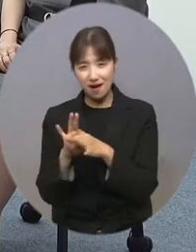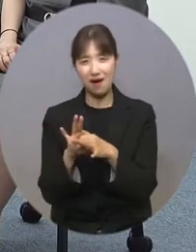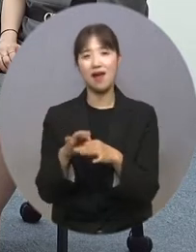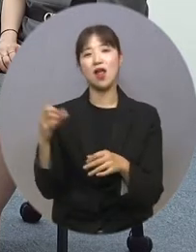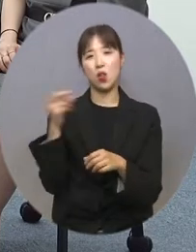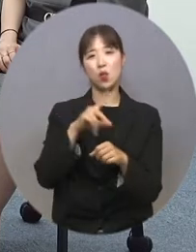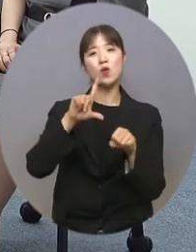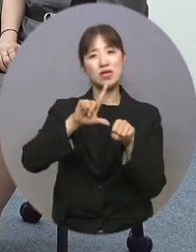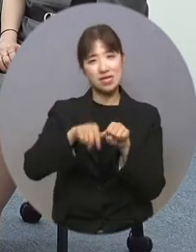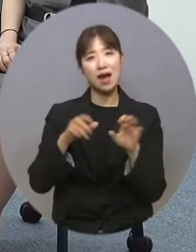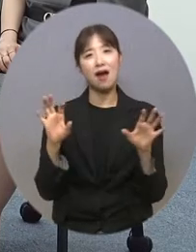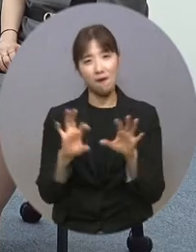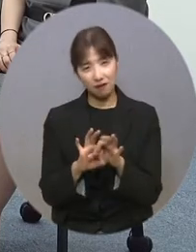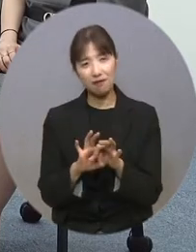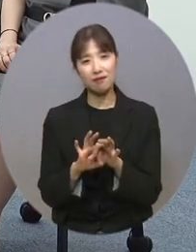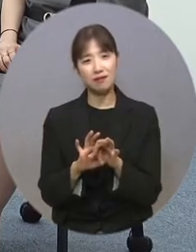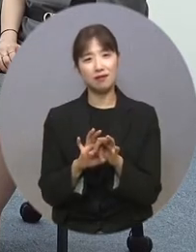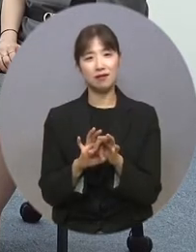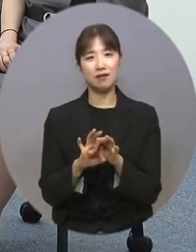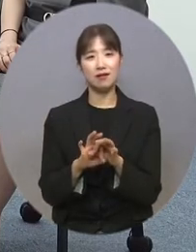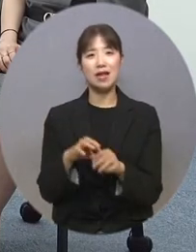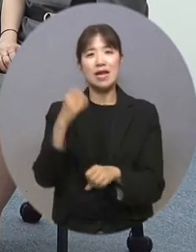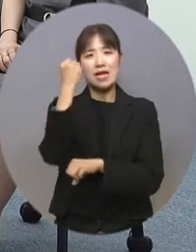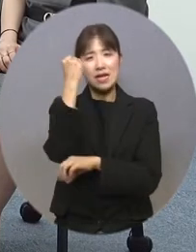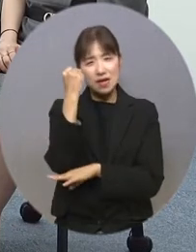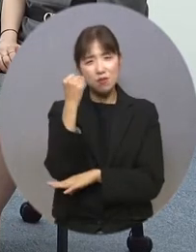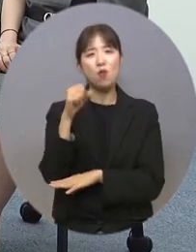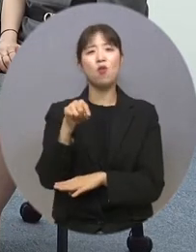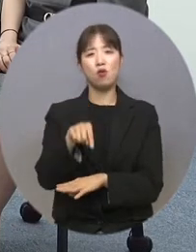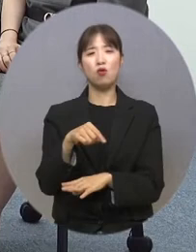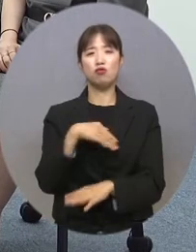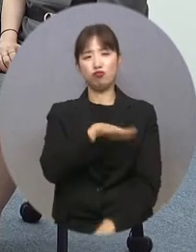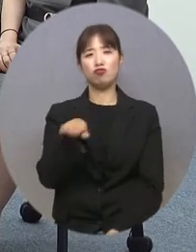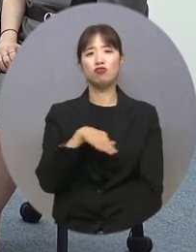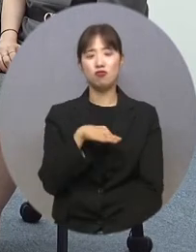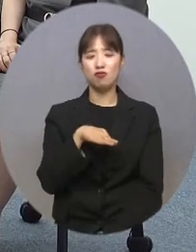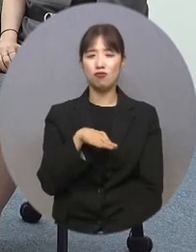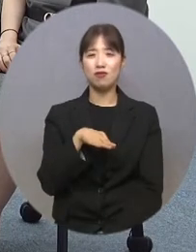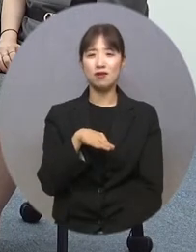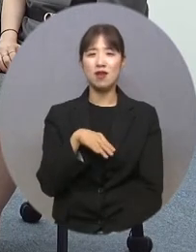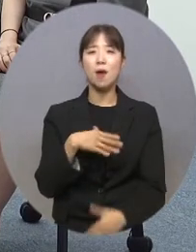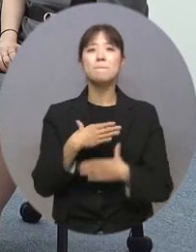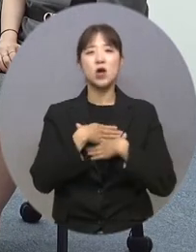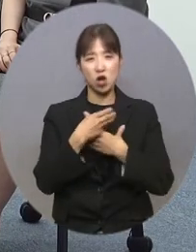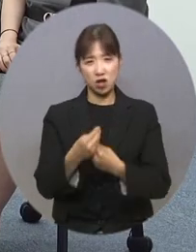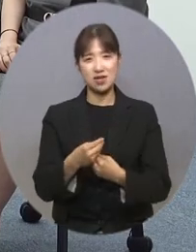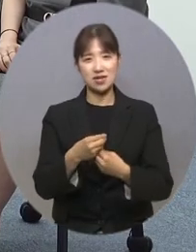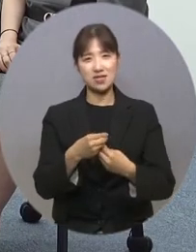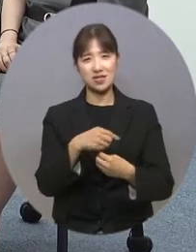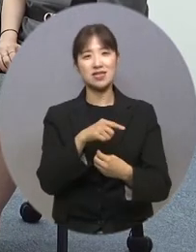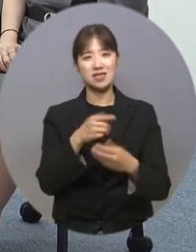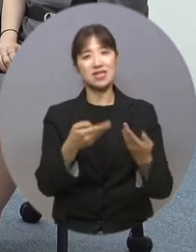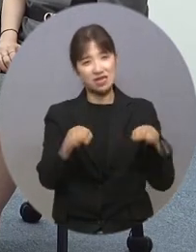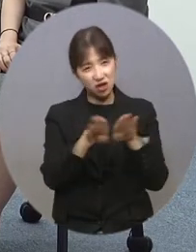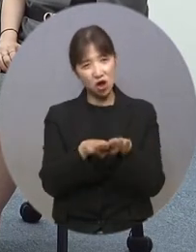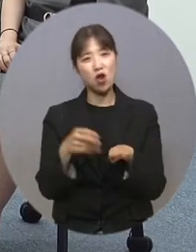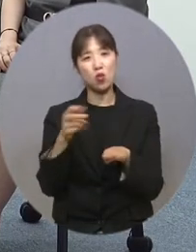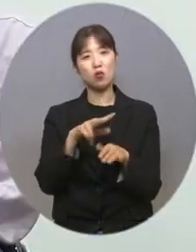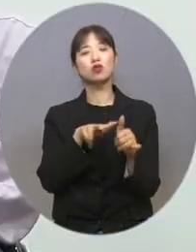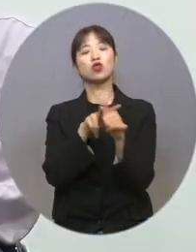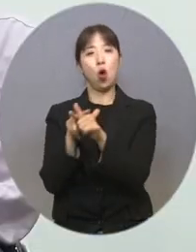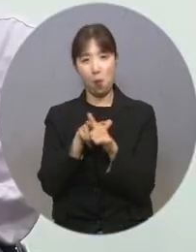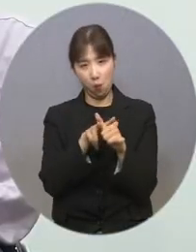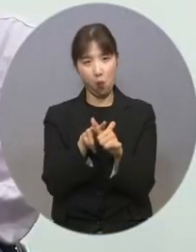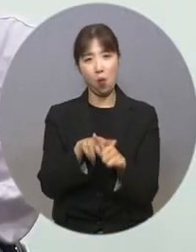시간적인 개념도 있고 기본적으론 우리가 흔히 말하는 편이 그저 편의시설이 나모 정보나 내가 이 그